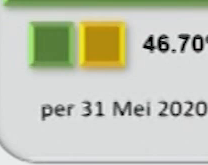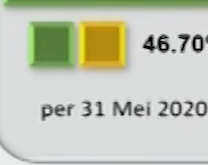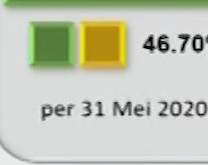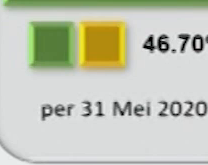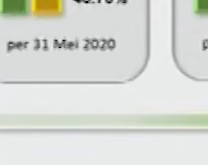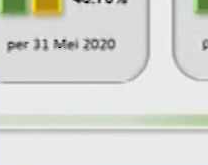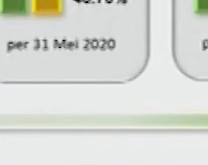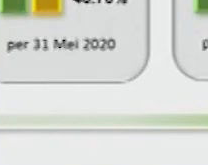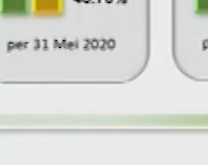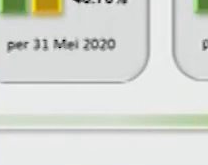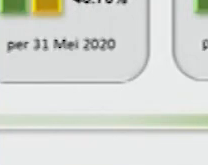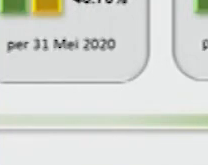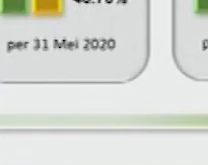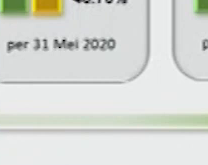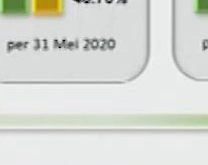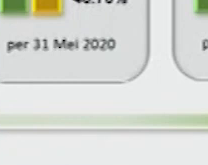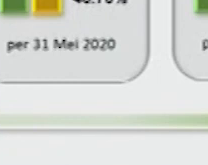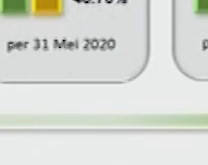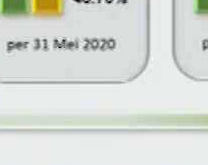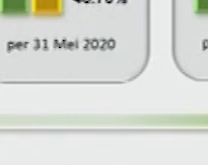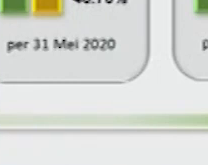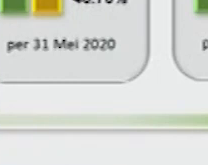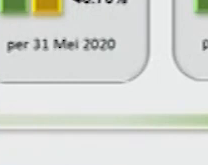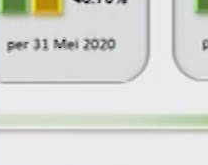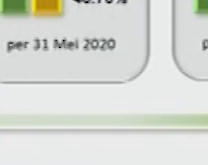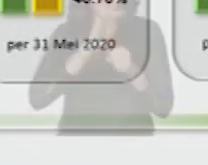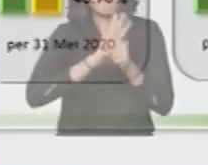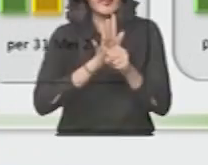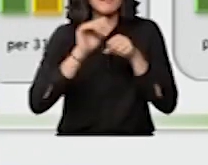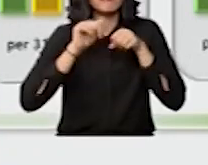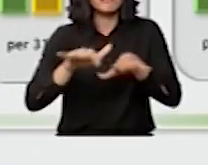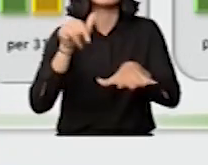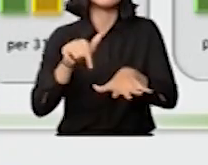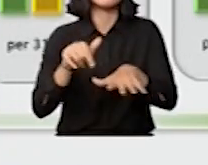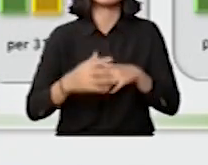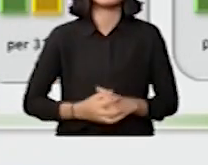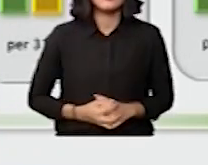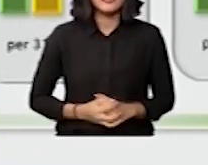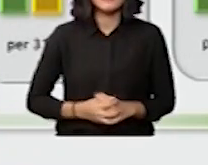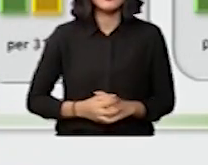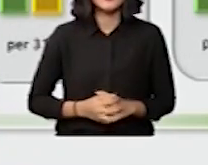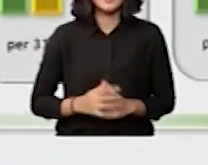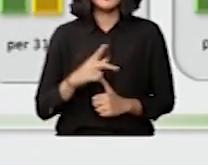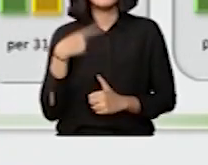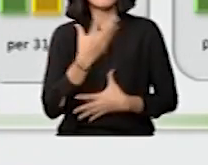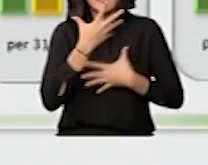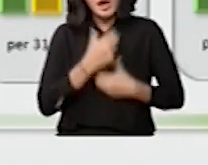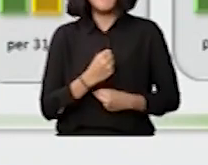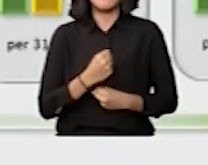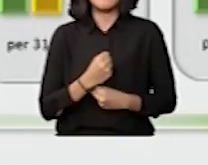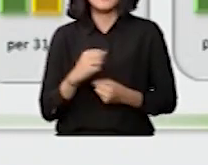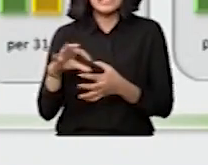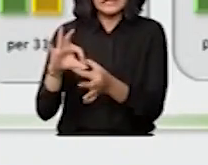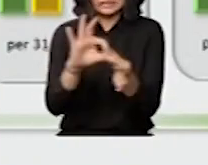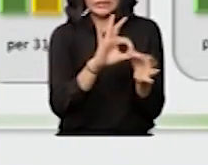media sehingga semua pihak betul-betul ikut terlibat dalam pengambilan keputusan untuk masing-masing daerahnya kami berharap bahwa bekerja